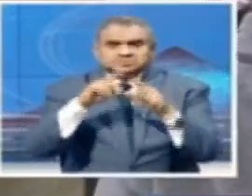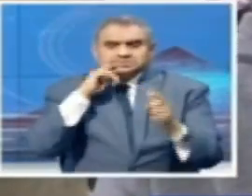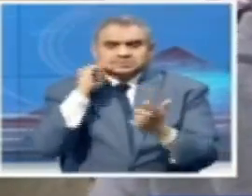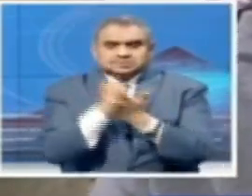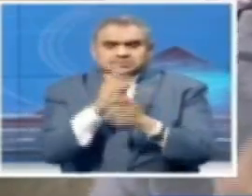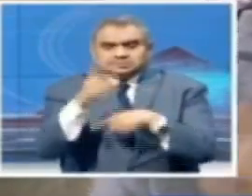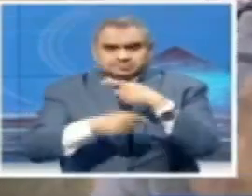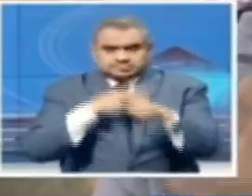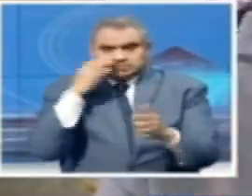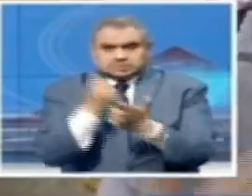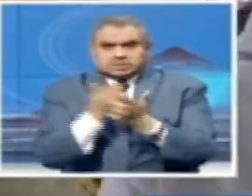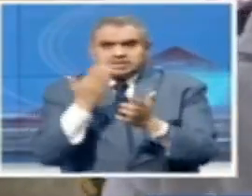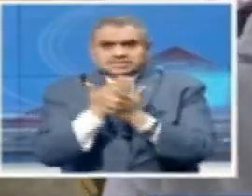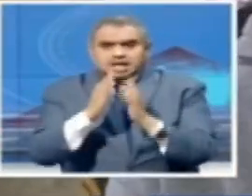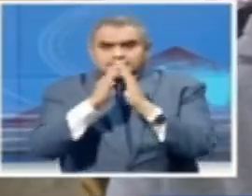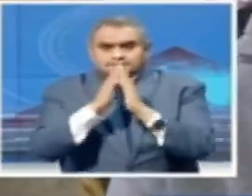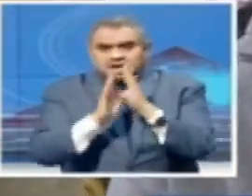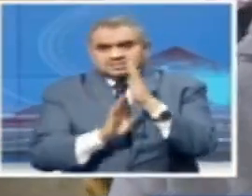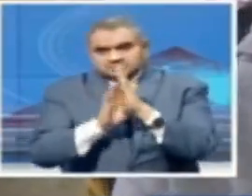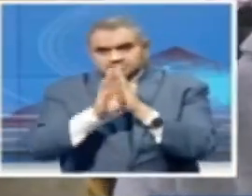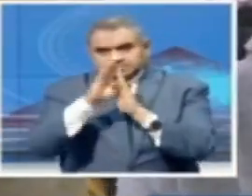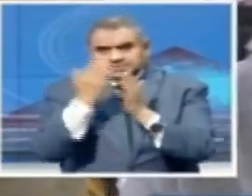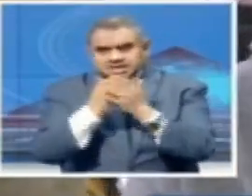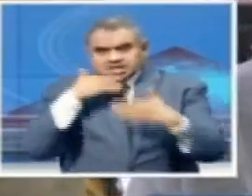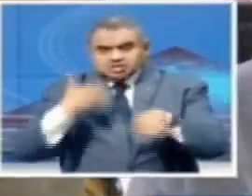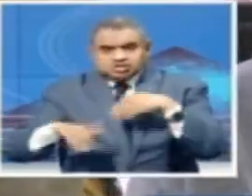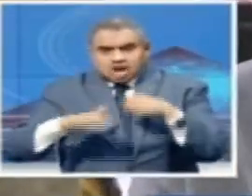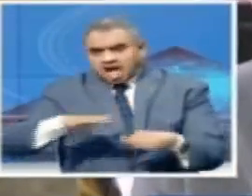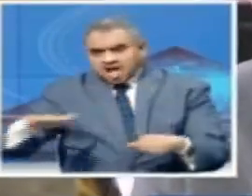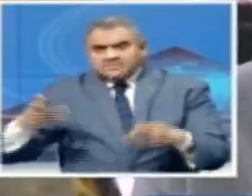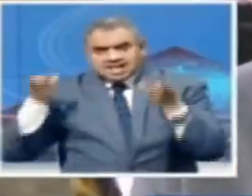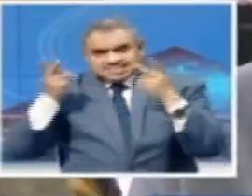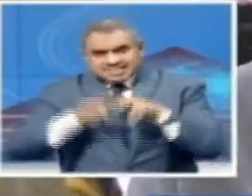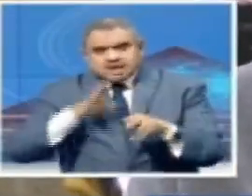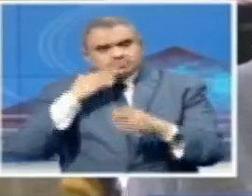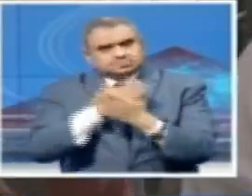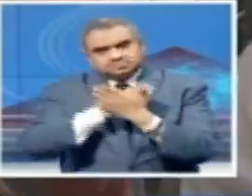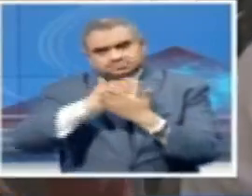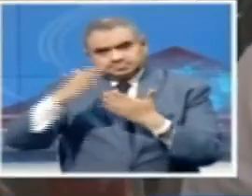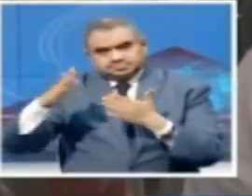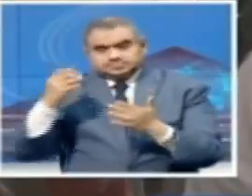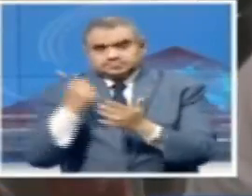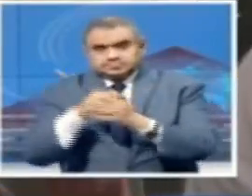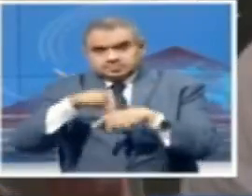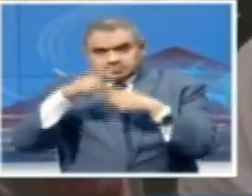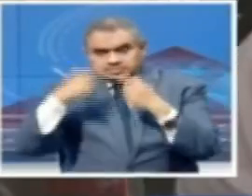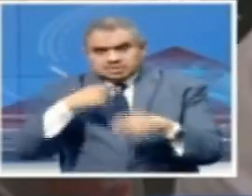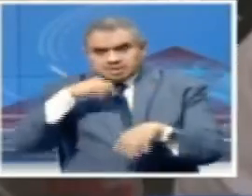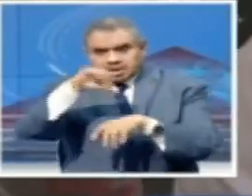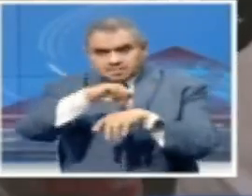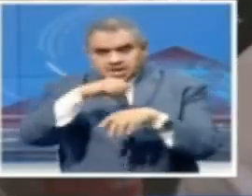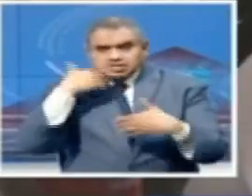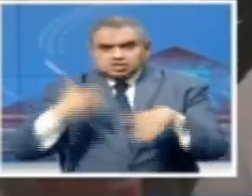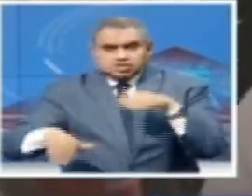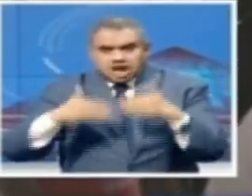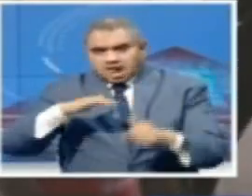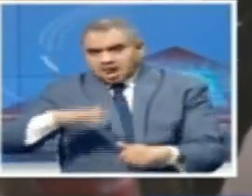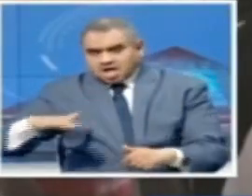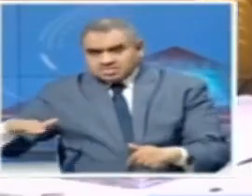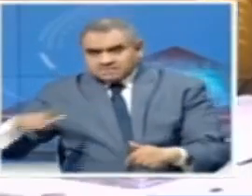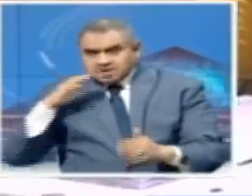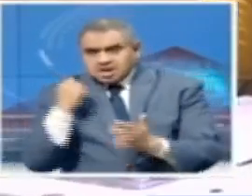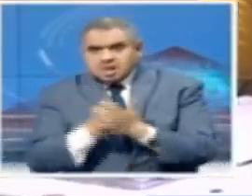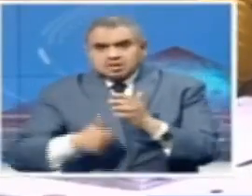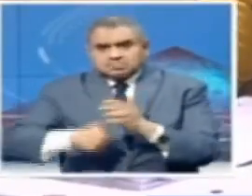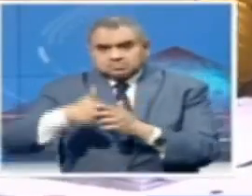ده، وعشان مصر تكمل خاليه من شلل الاطفال اطول فتره ممكنه. مراكز التطعيم ضد مرض شلل الاطفال شهدت اقبالا